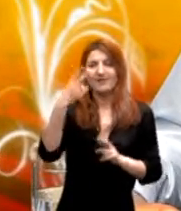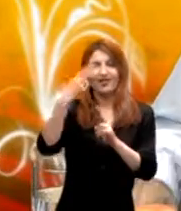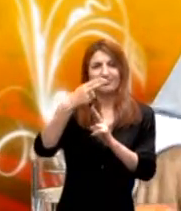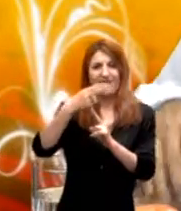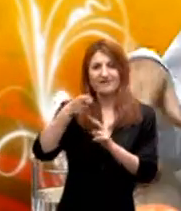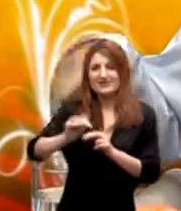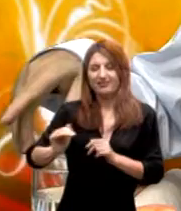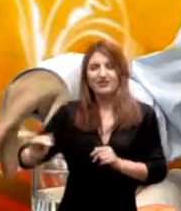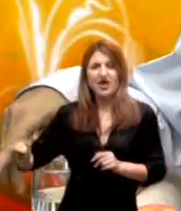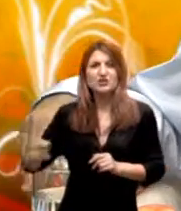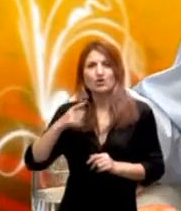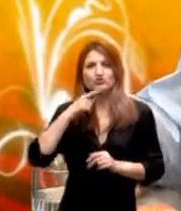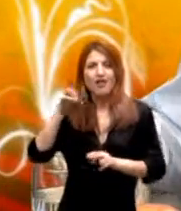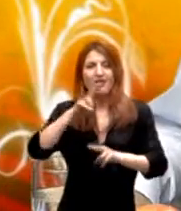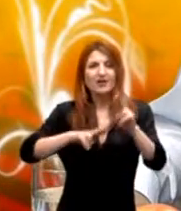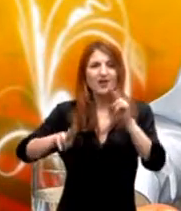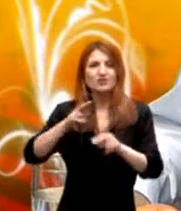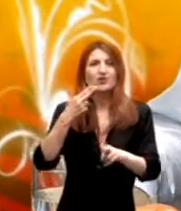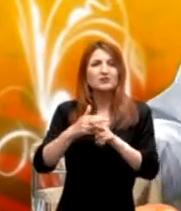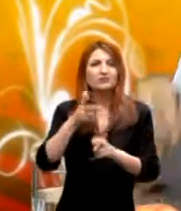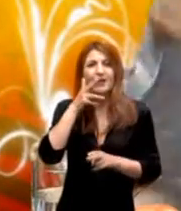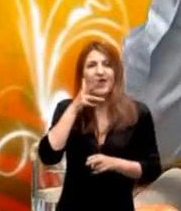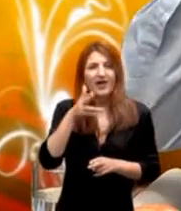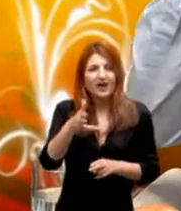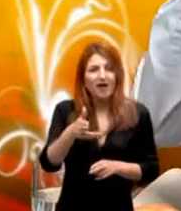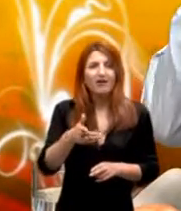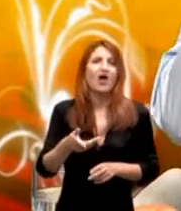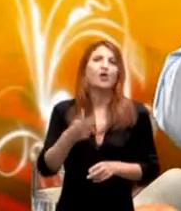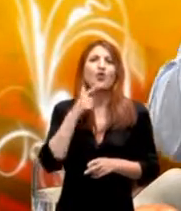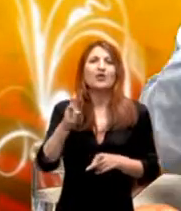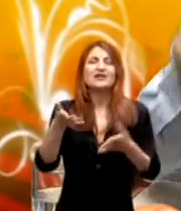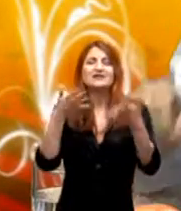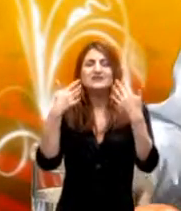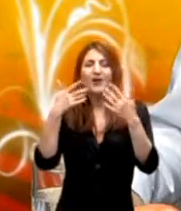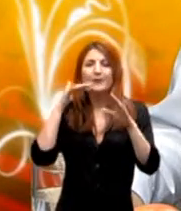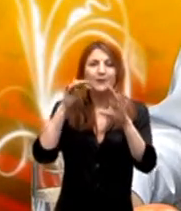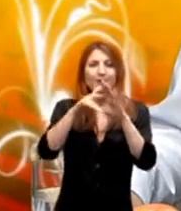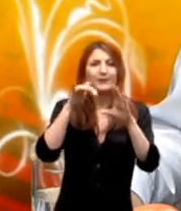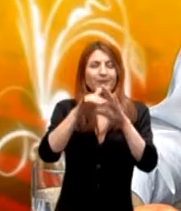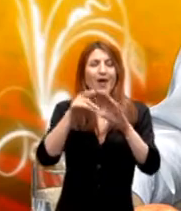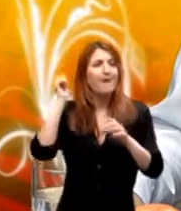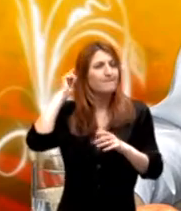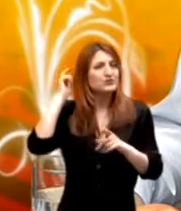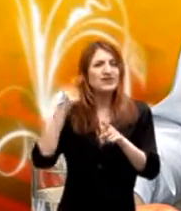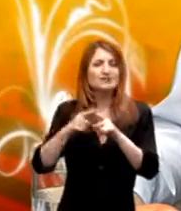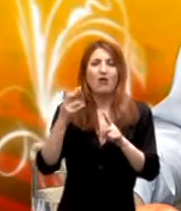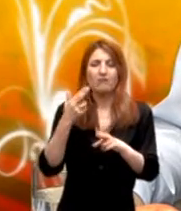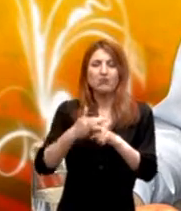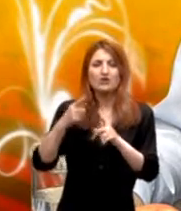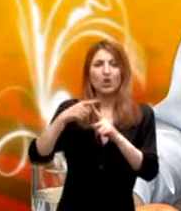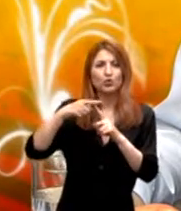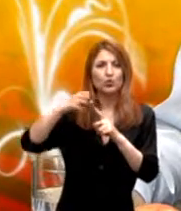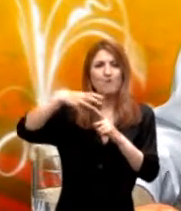televiziji, koja se liječe na onkološkim odjelima i kojima se odzrači mozak radi tumora, kod